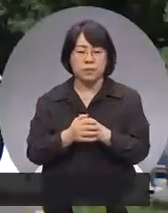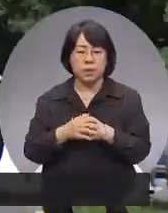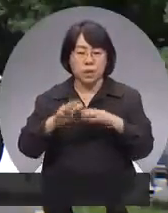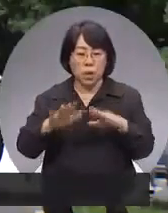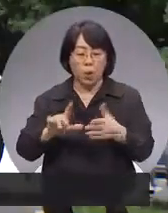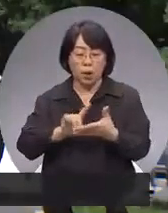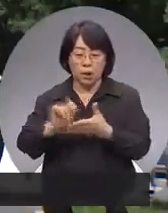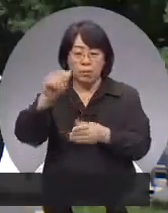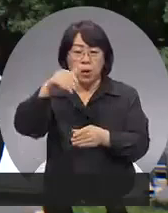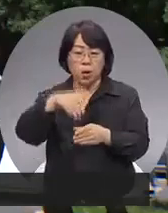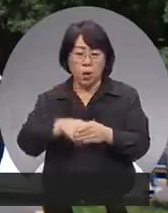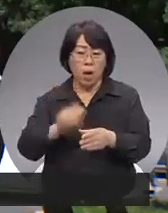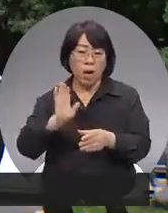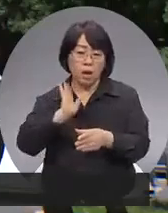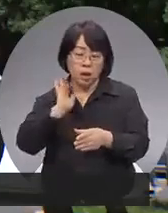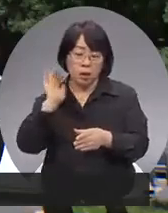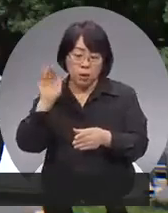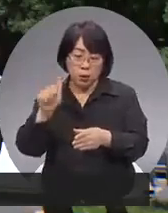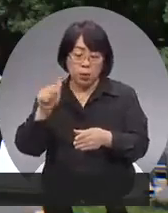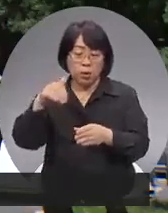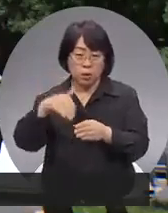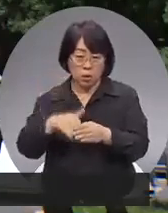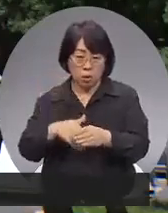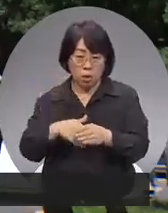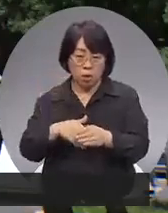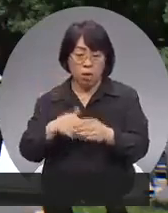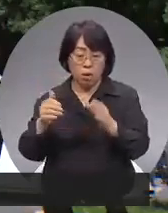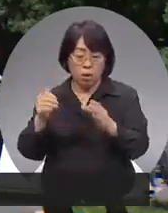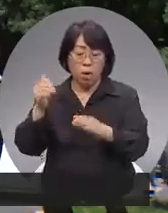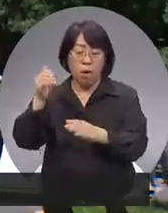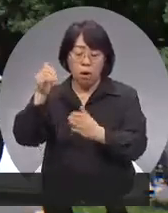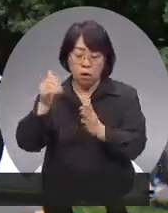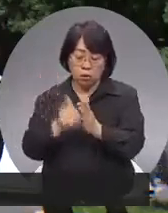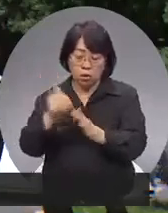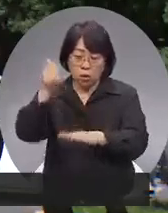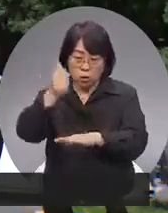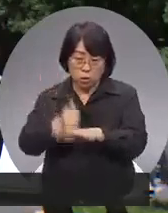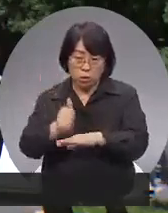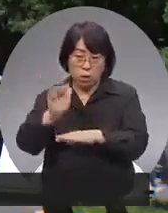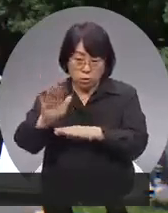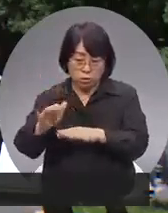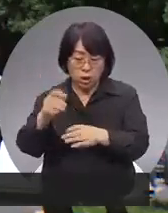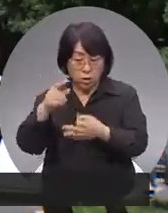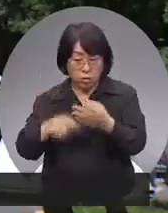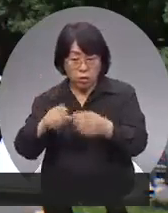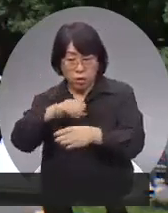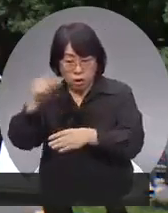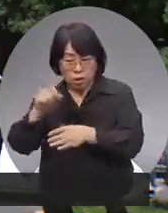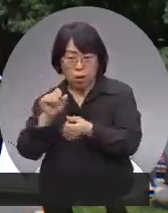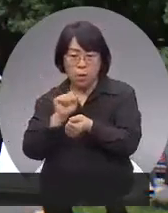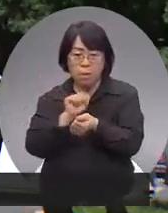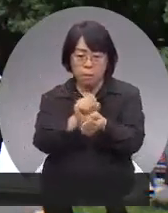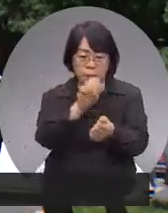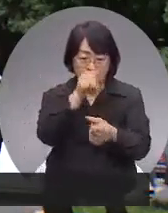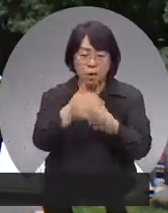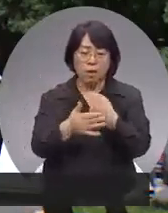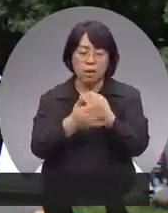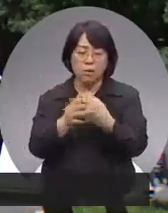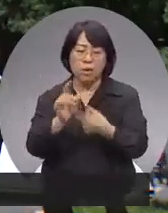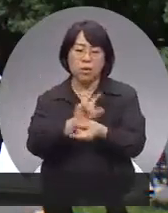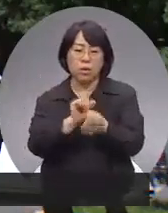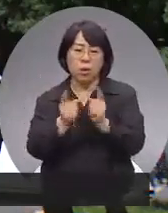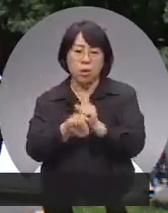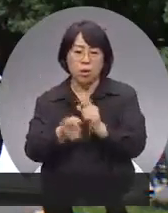이번 지방선거는 대선 직후 치러지며 여전히 대선의 영향권에 놓여 있는데요. 서로 간의 정치